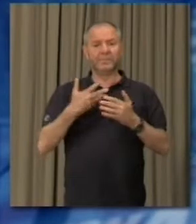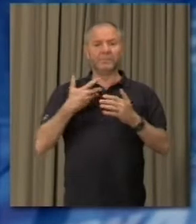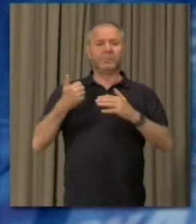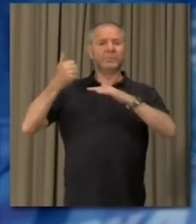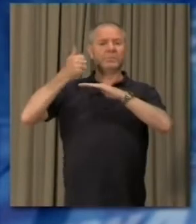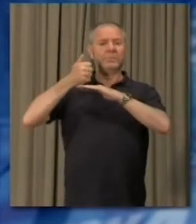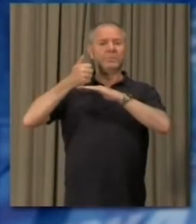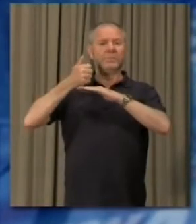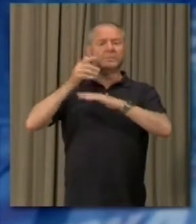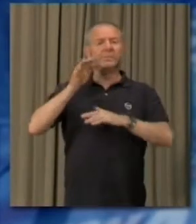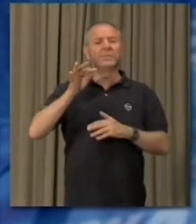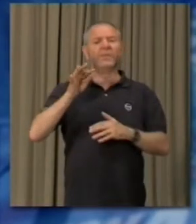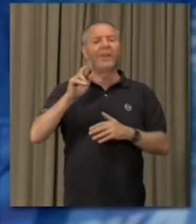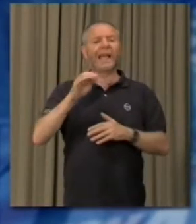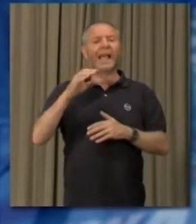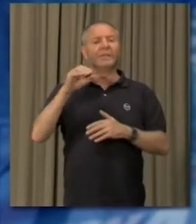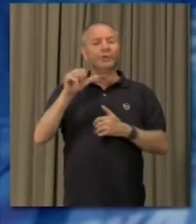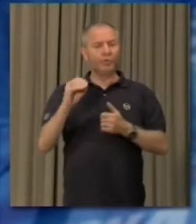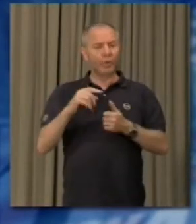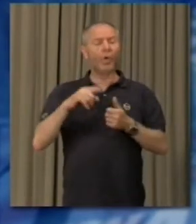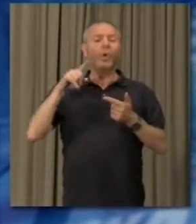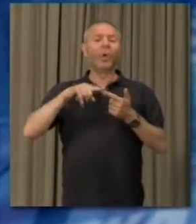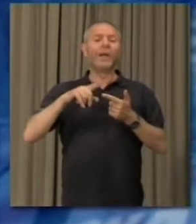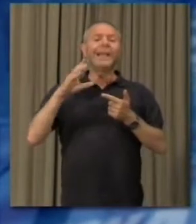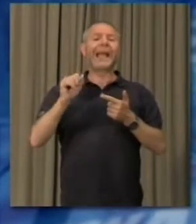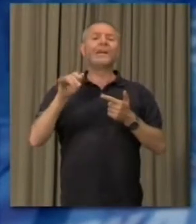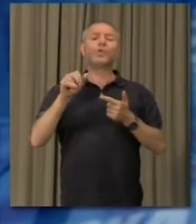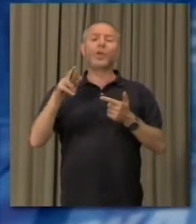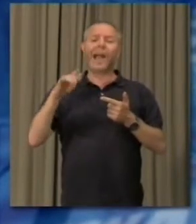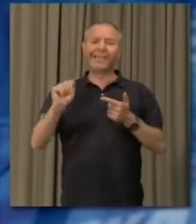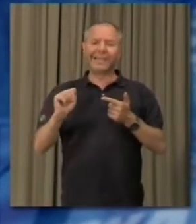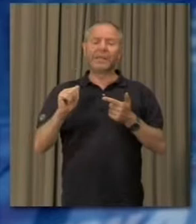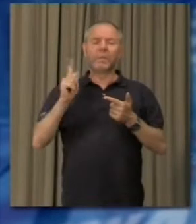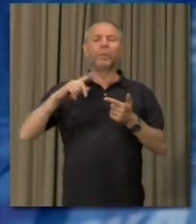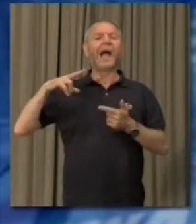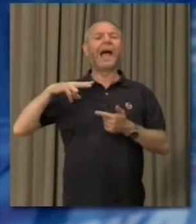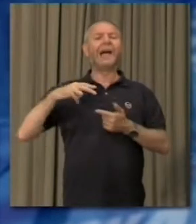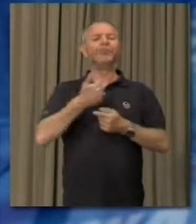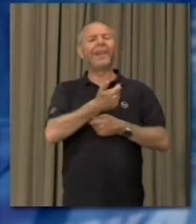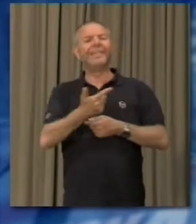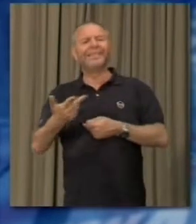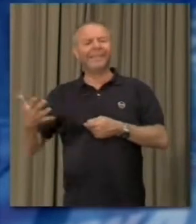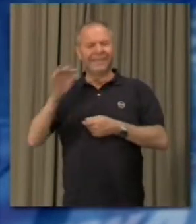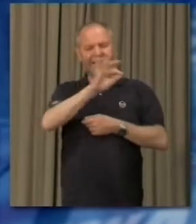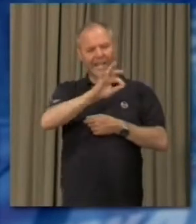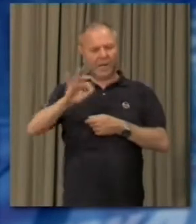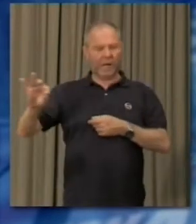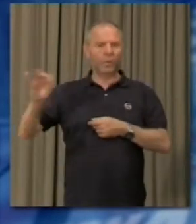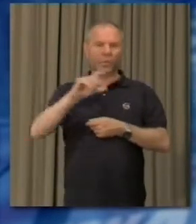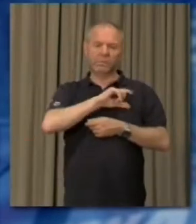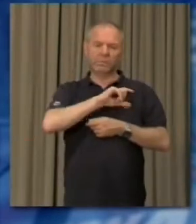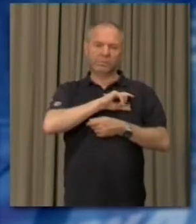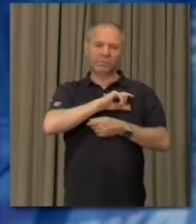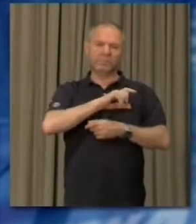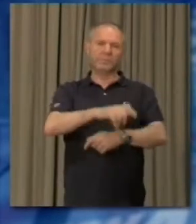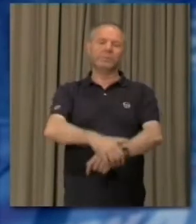sovrintendente Denis Fracasso, l'assistente capo Luca Casorati, gli agenti Giuseppe Scarpulla, Giuseppe Cupoli, Mario Vincenti e l'assistente